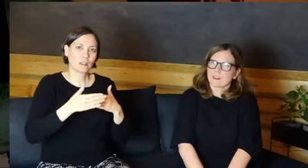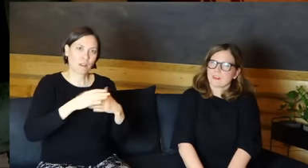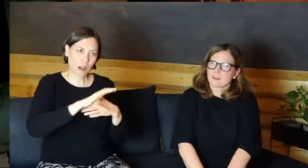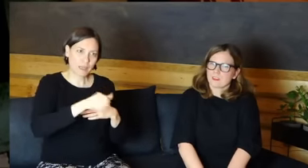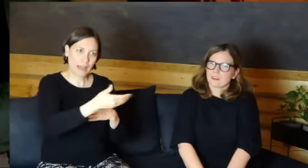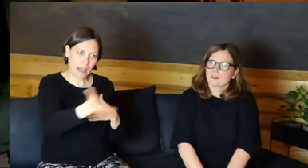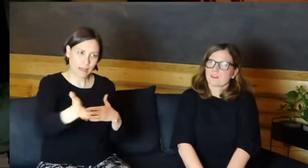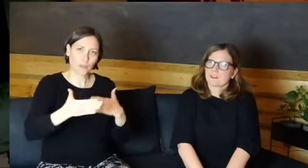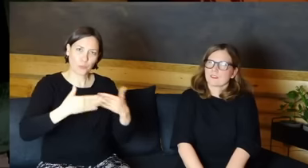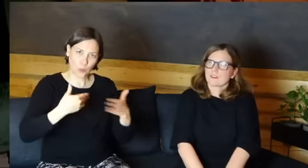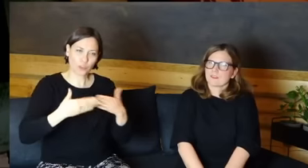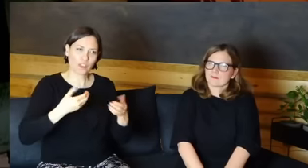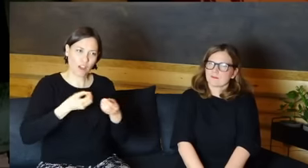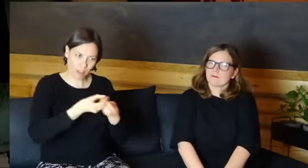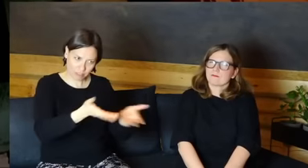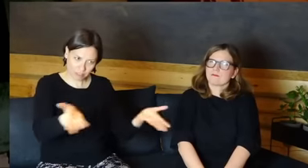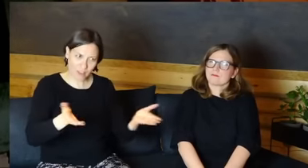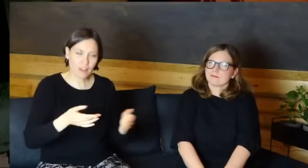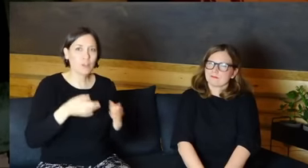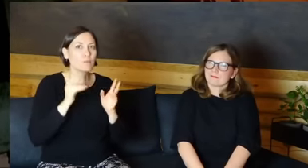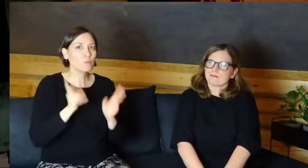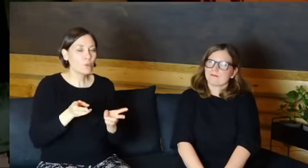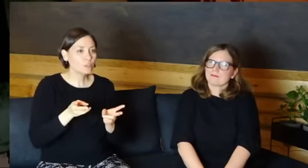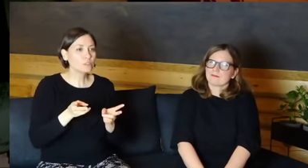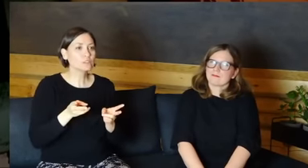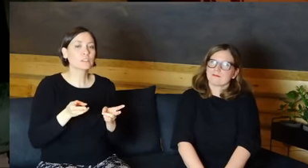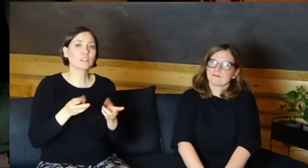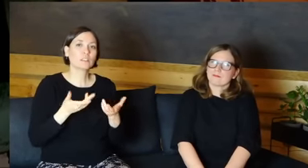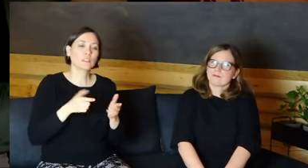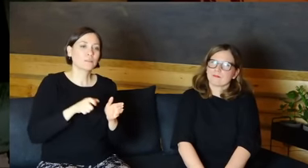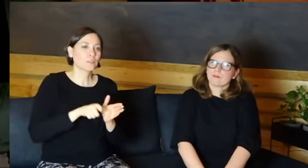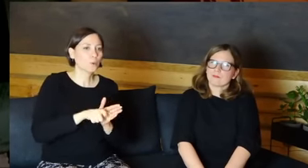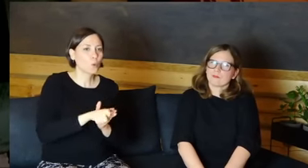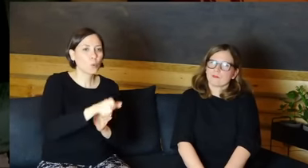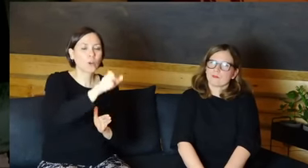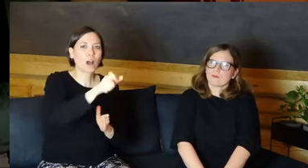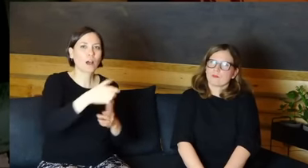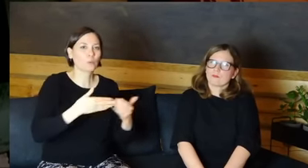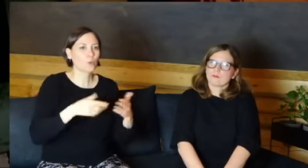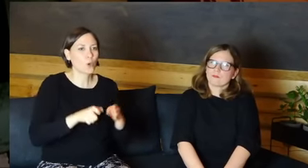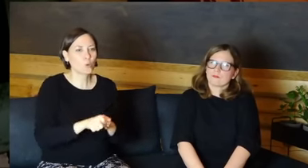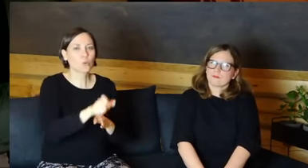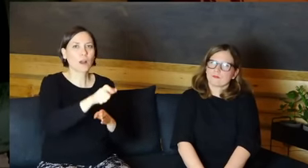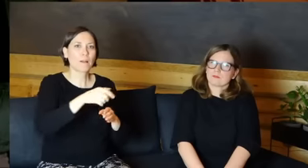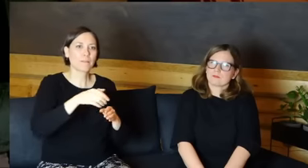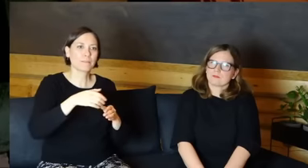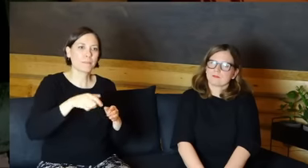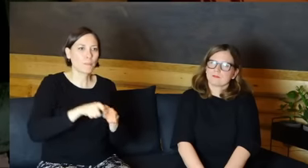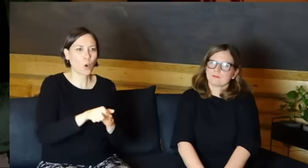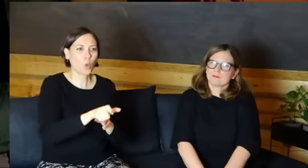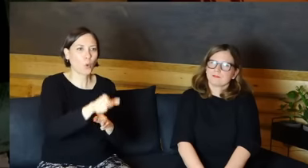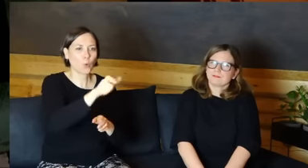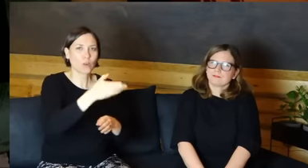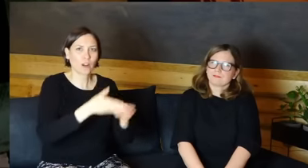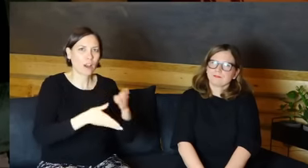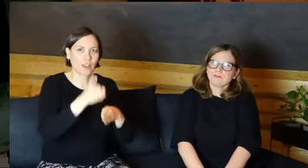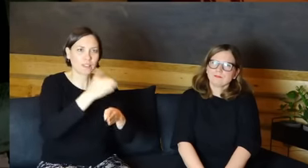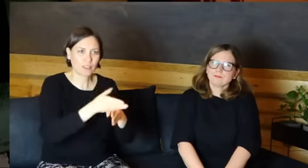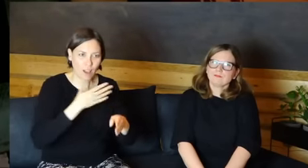myöskin tuota, noin urapolkuja eri henkilöstöryhmille. Ja tosiaan ensi vuosi